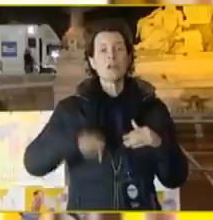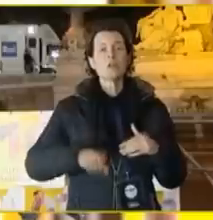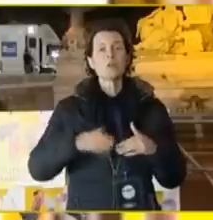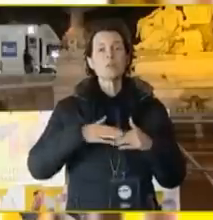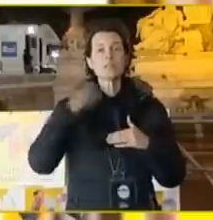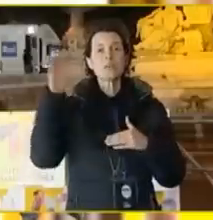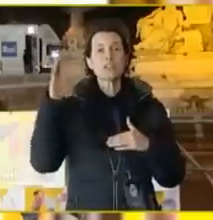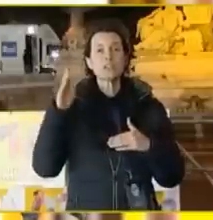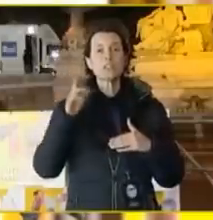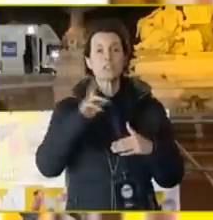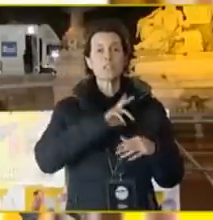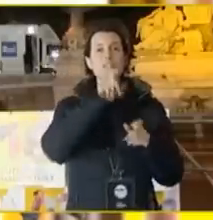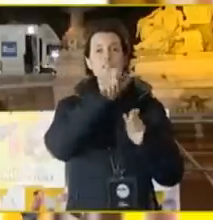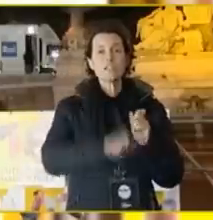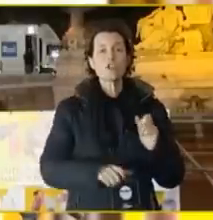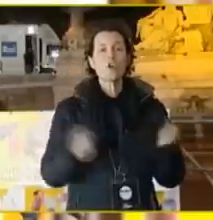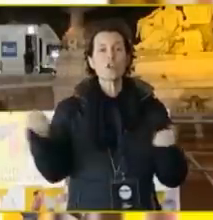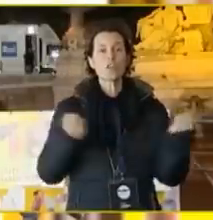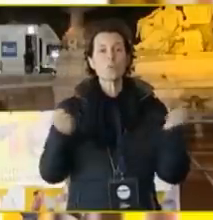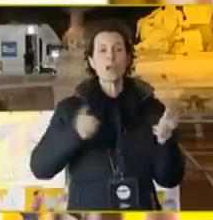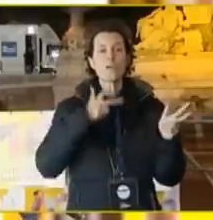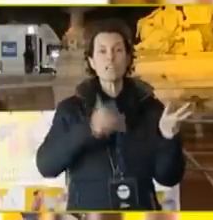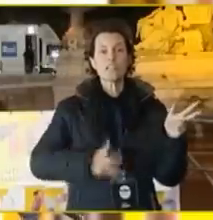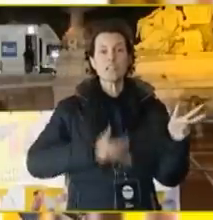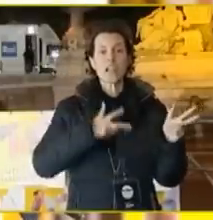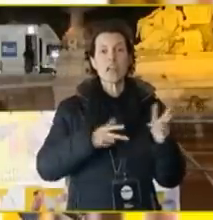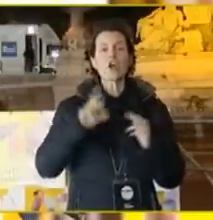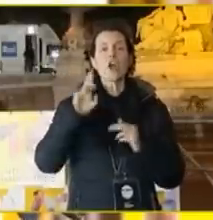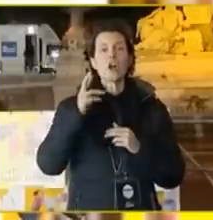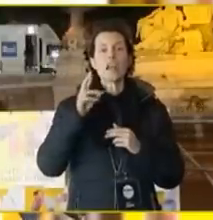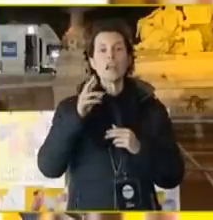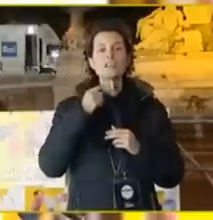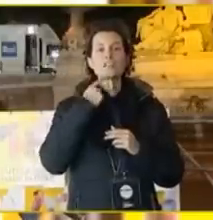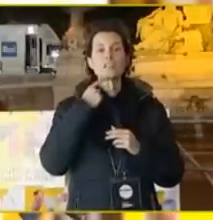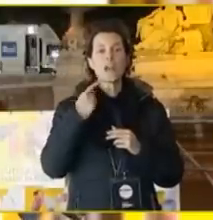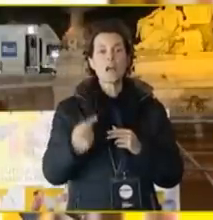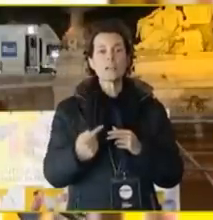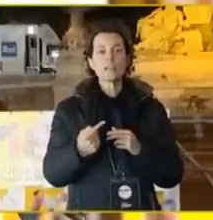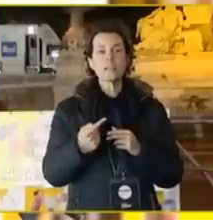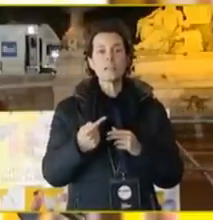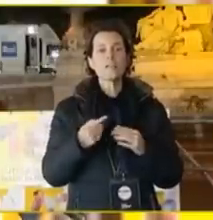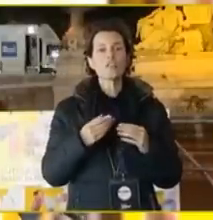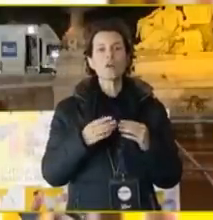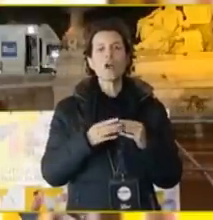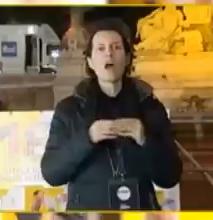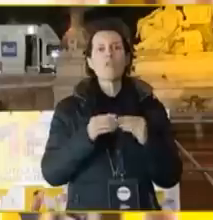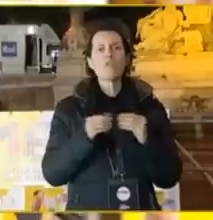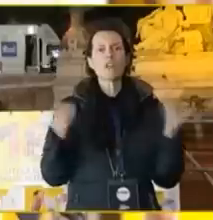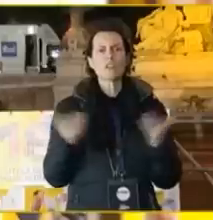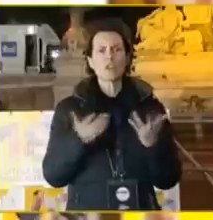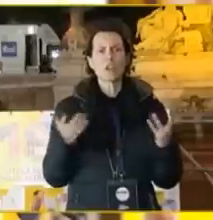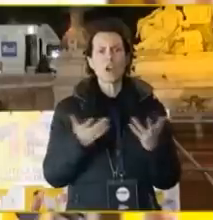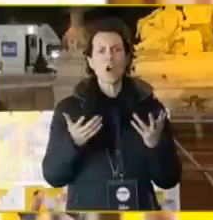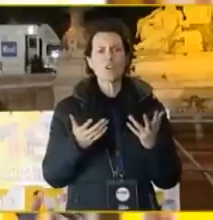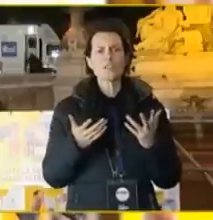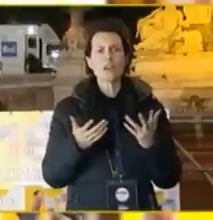Stamattina quel signore che guidava il treno, Renzi, ha già detto: sono disposto a farmi da parte, è finita per